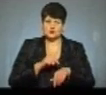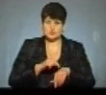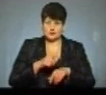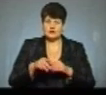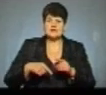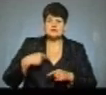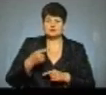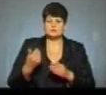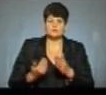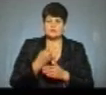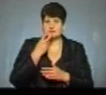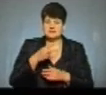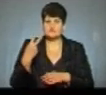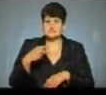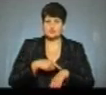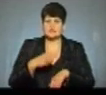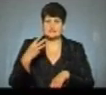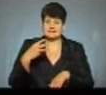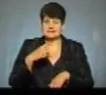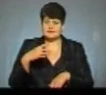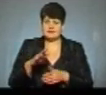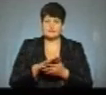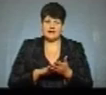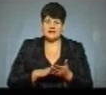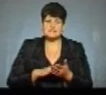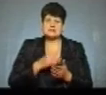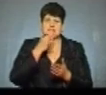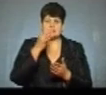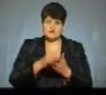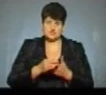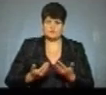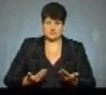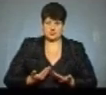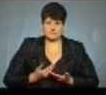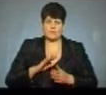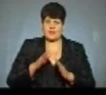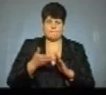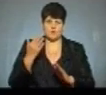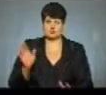Наступний випуск дивіться о 20:30. Далі в ефірі. Звіти наживо. Не пропустіть.